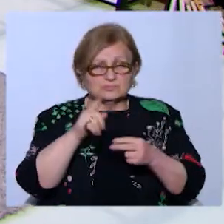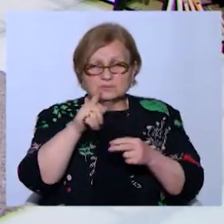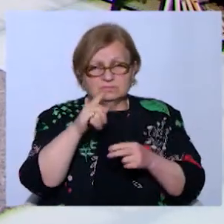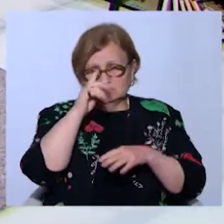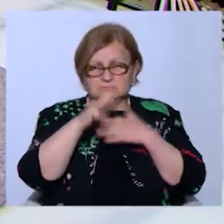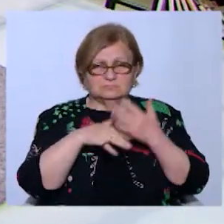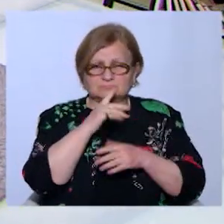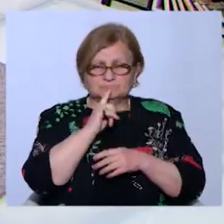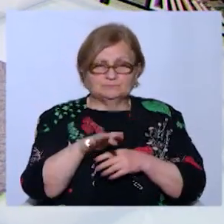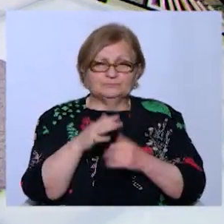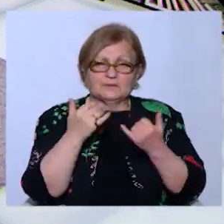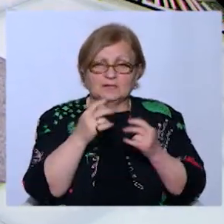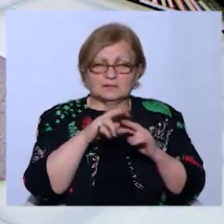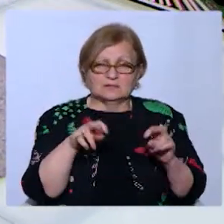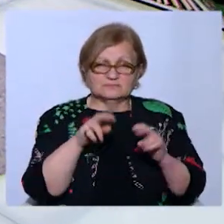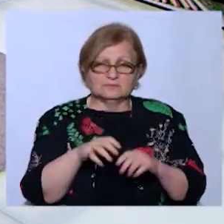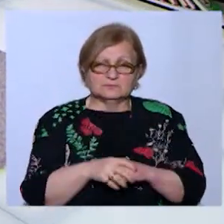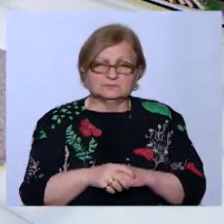ახლა განვიხილოთ